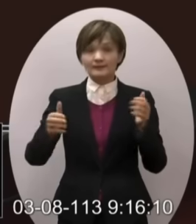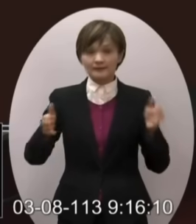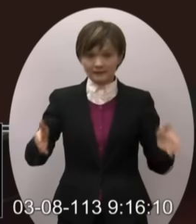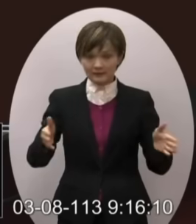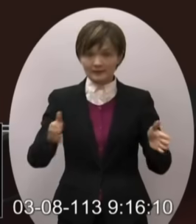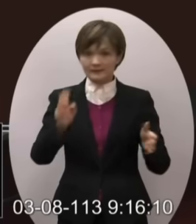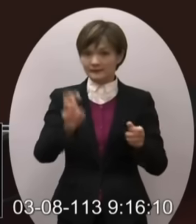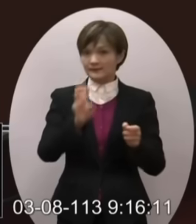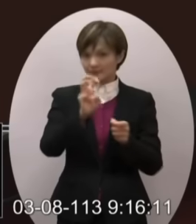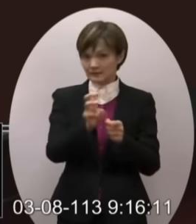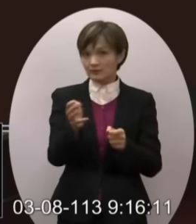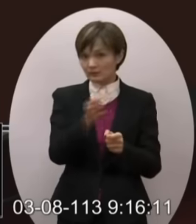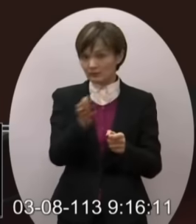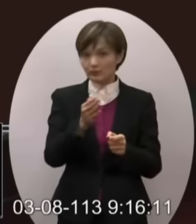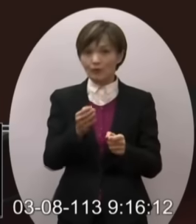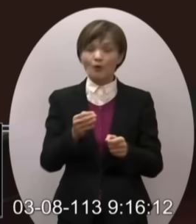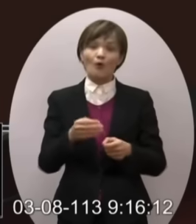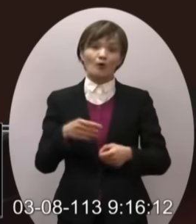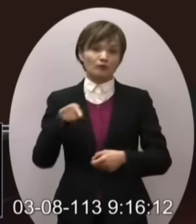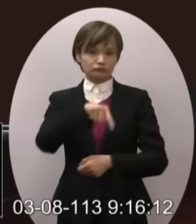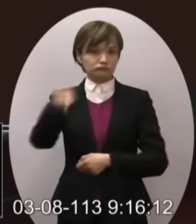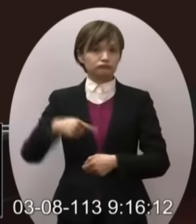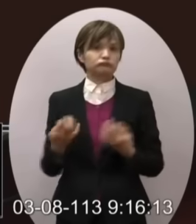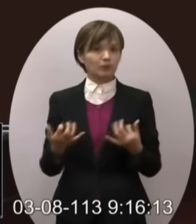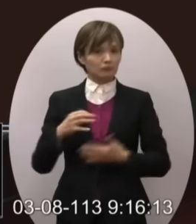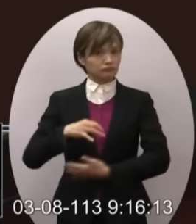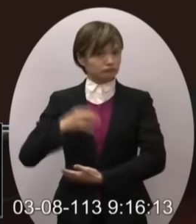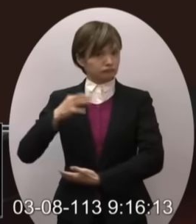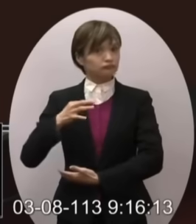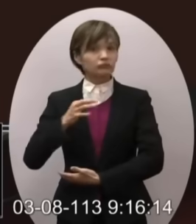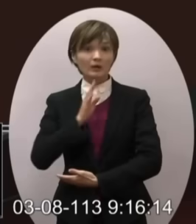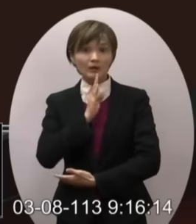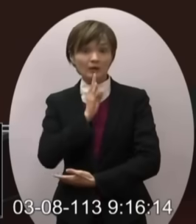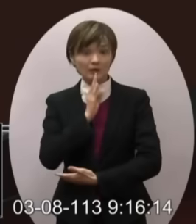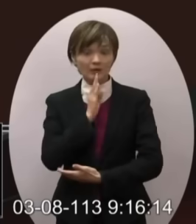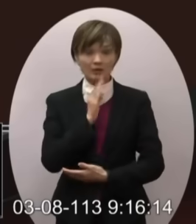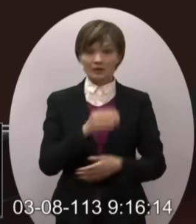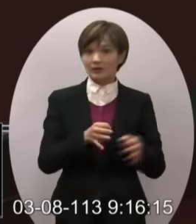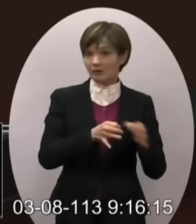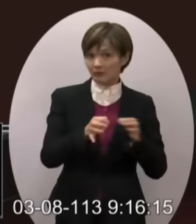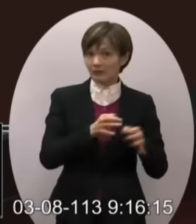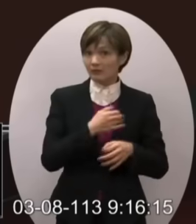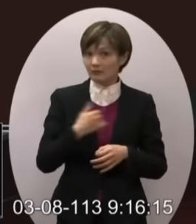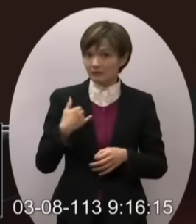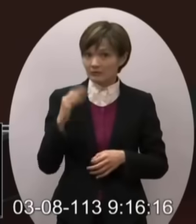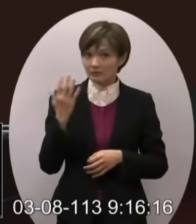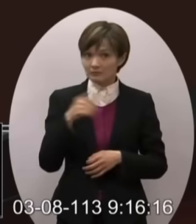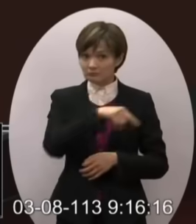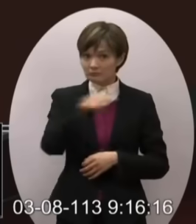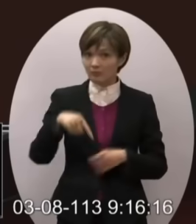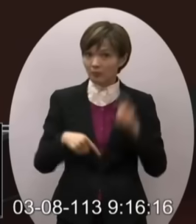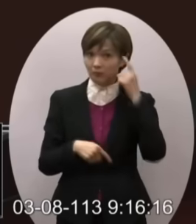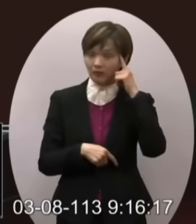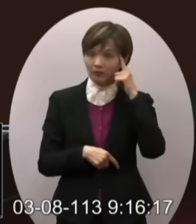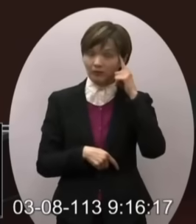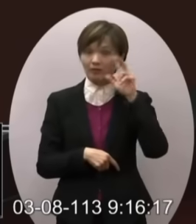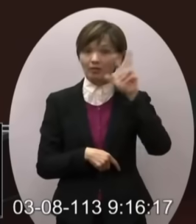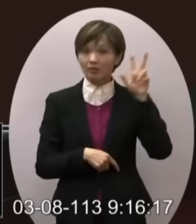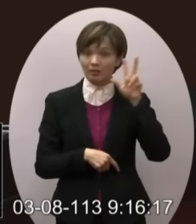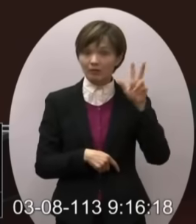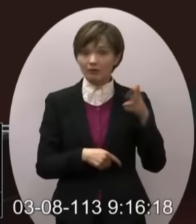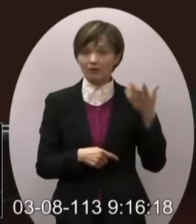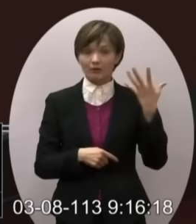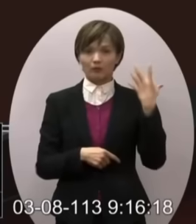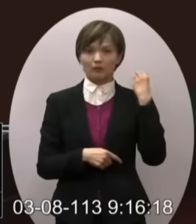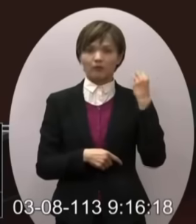台湾2/3的财富，这么大的市场，但是整个社会认知系统却没有新的想象。他们需要